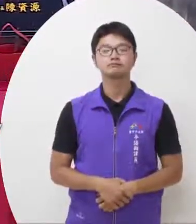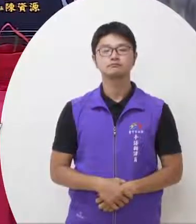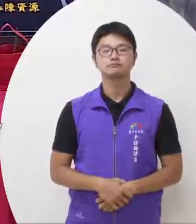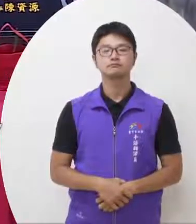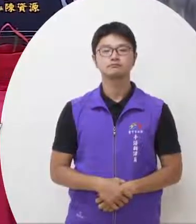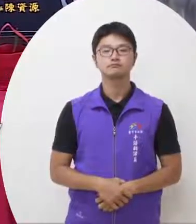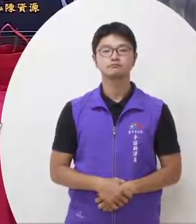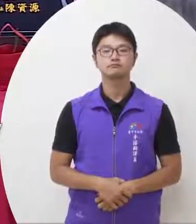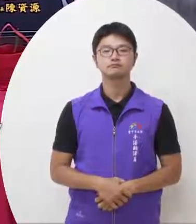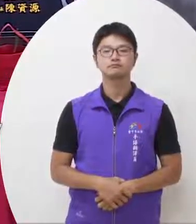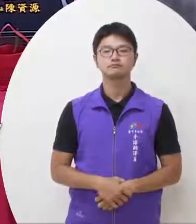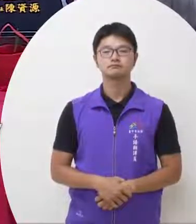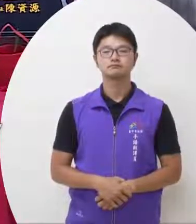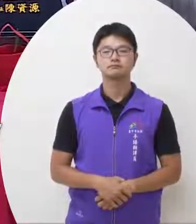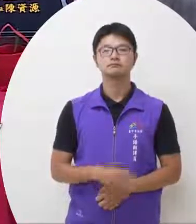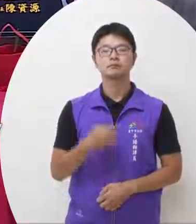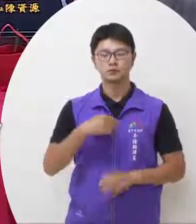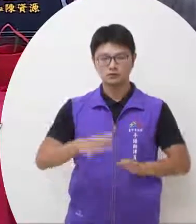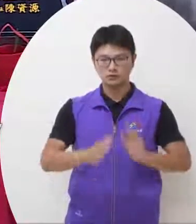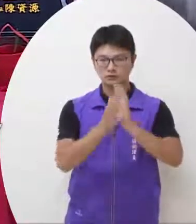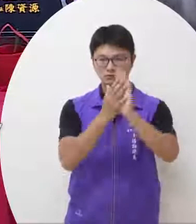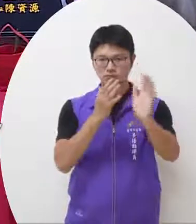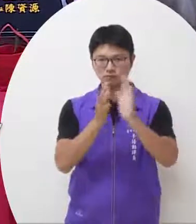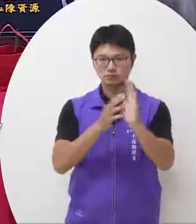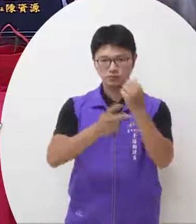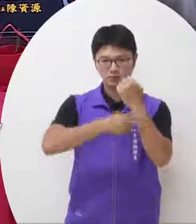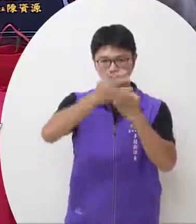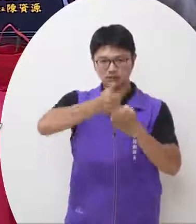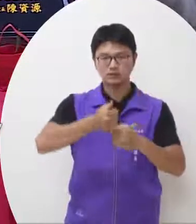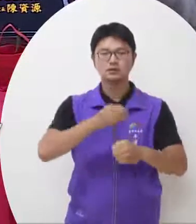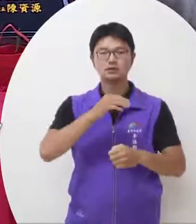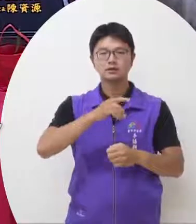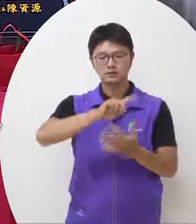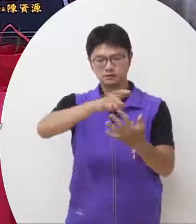那个文玉里长哈，我把它排一下哈，然后在后面是